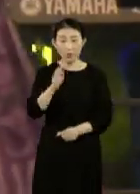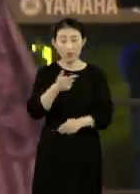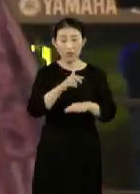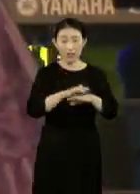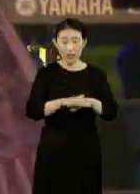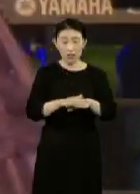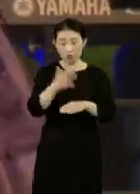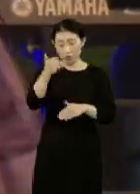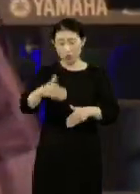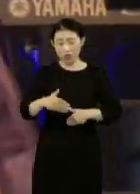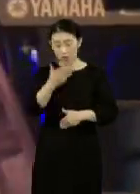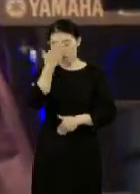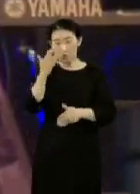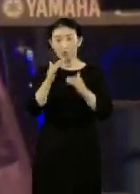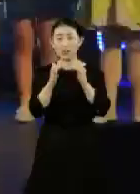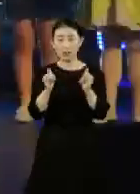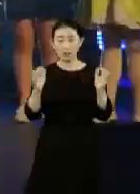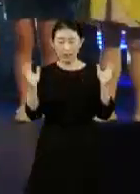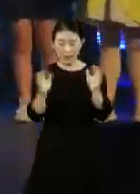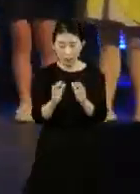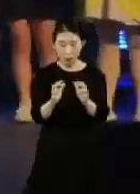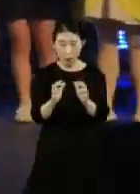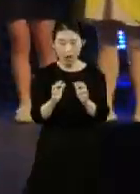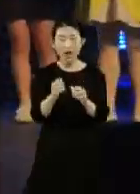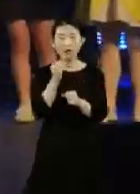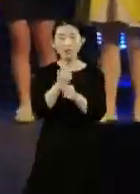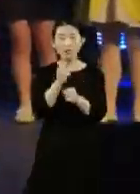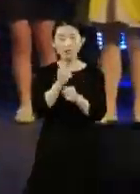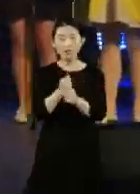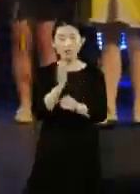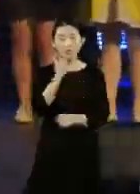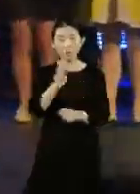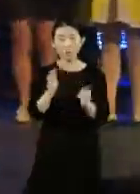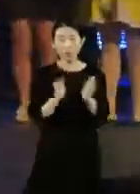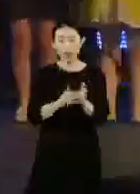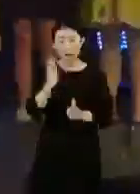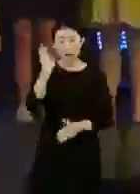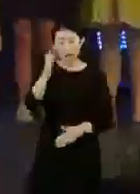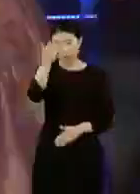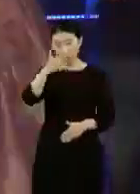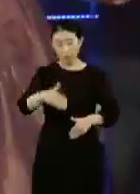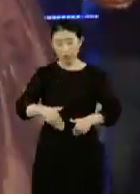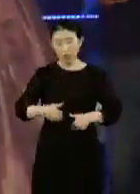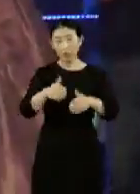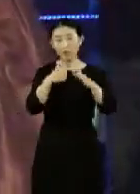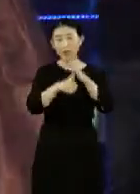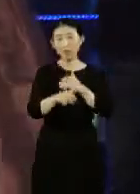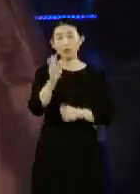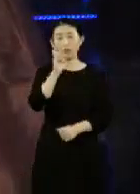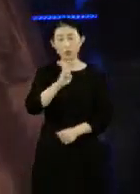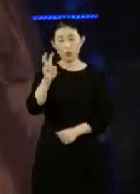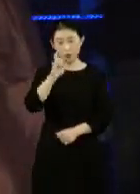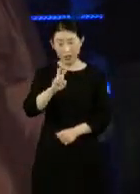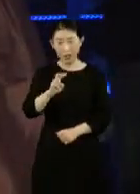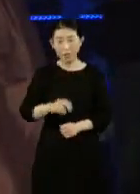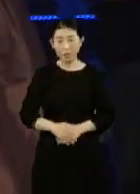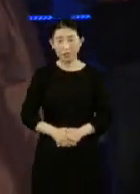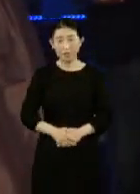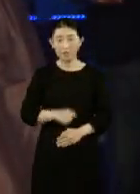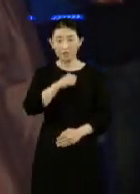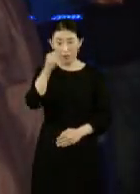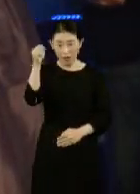대전과 충남의 젊은 음악 인재들이 힘을 모아 만든 곡인데 앞으로 충남을 상징하는 곡이 됐다는 것이 큰